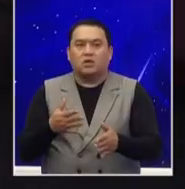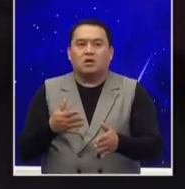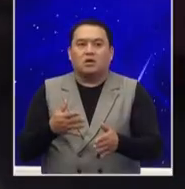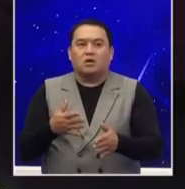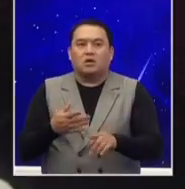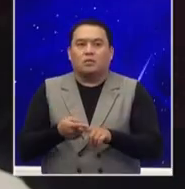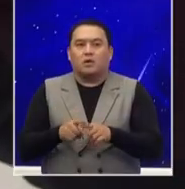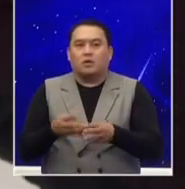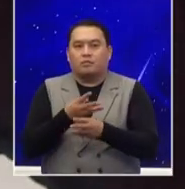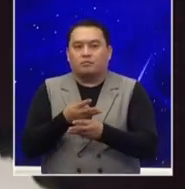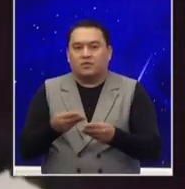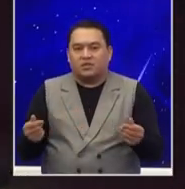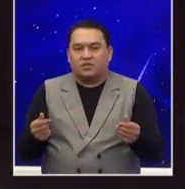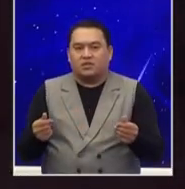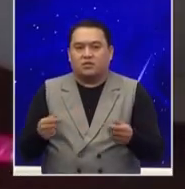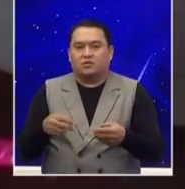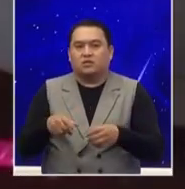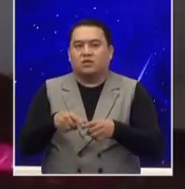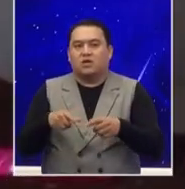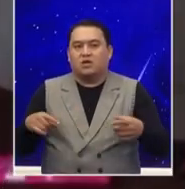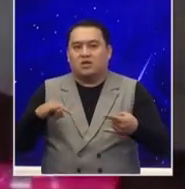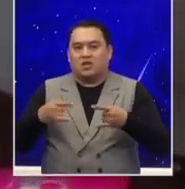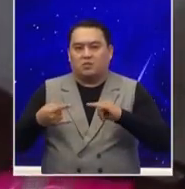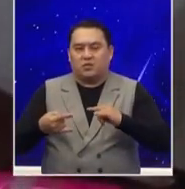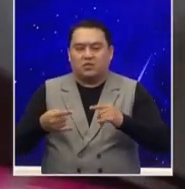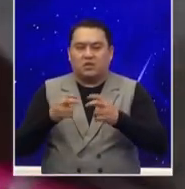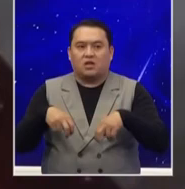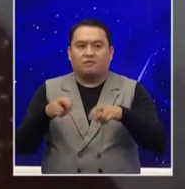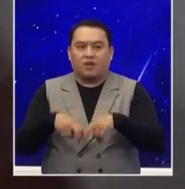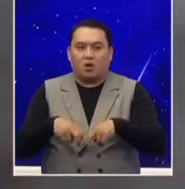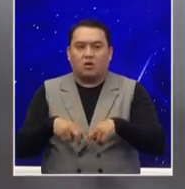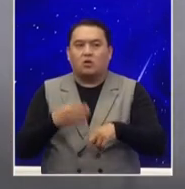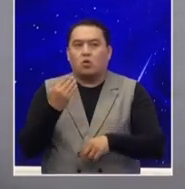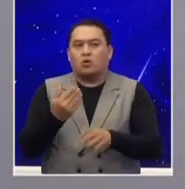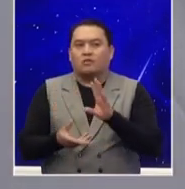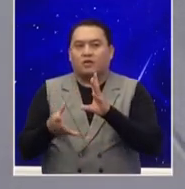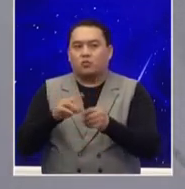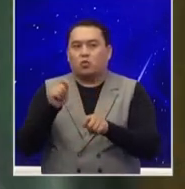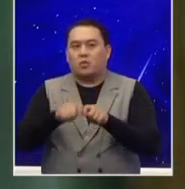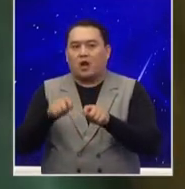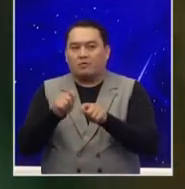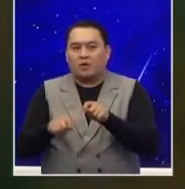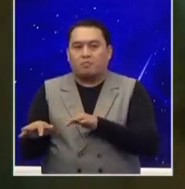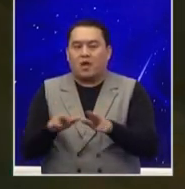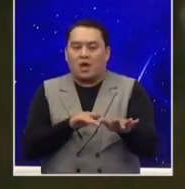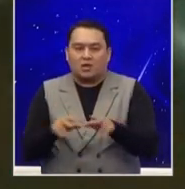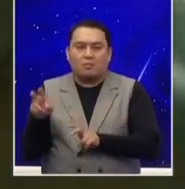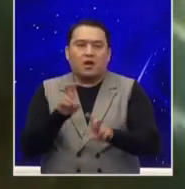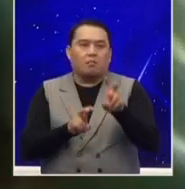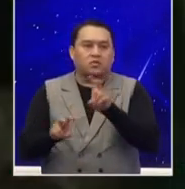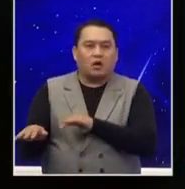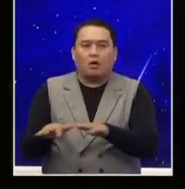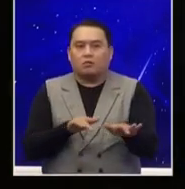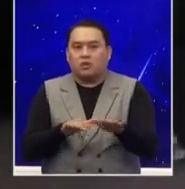вор переплавил в слитки и по ним сейчас назначена экспертиза в результате проведенного комплекса оперативно-разыскных мероприятий